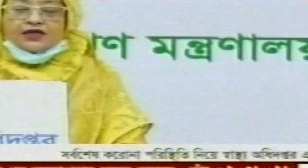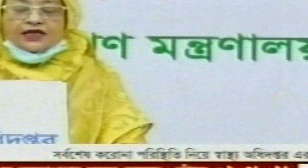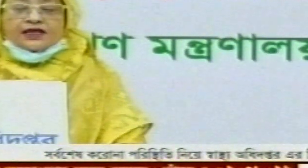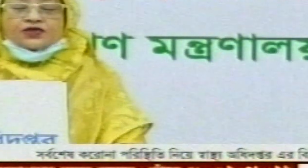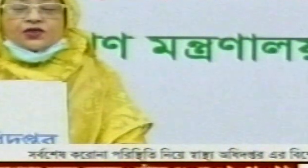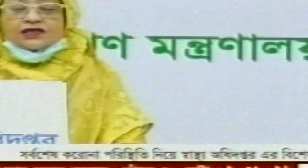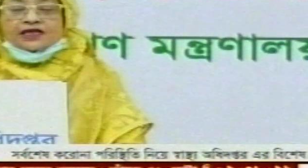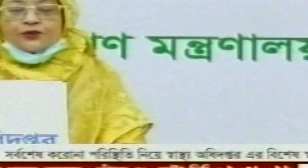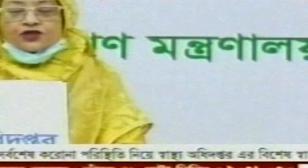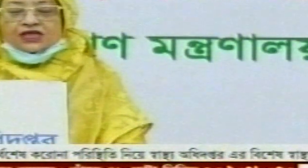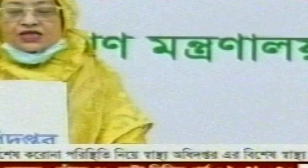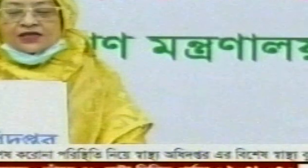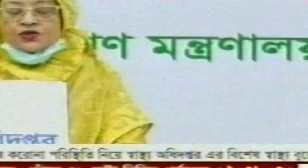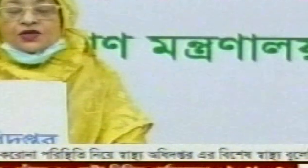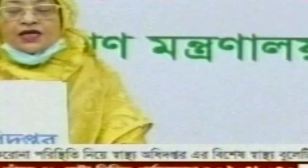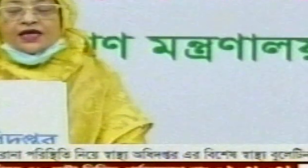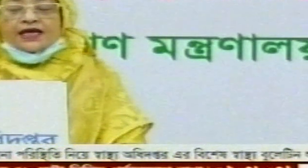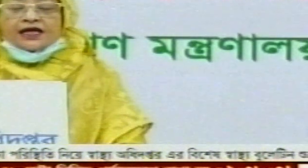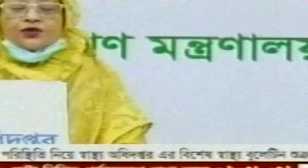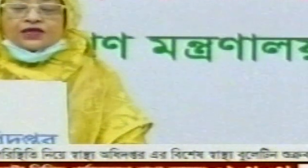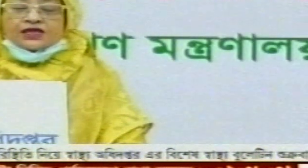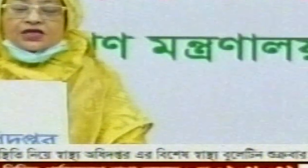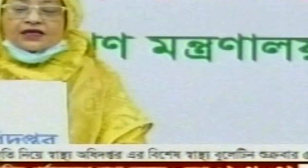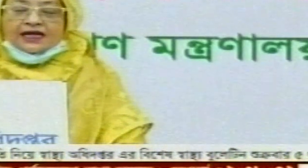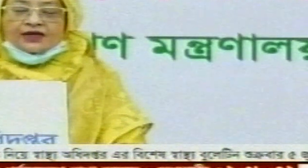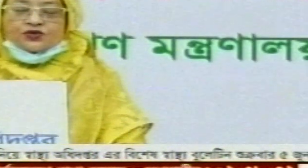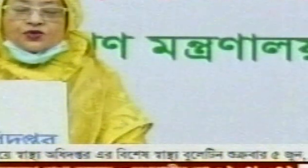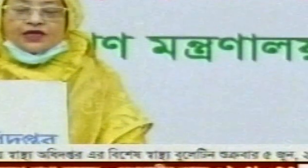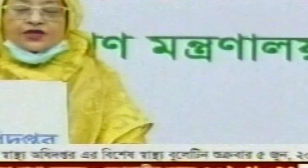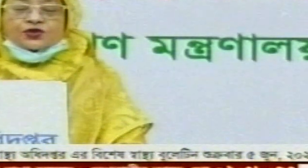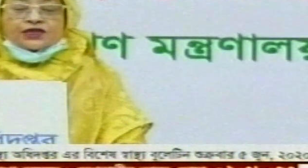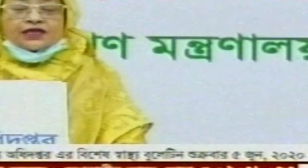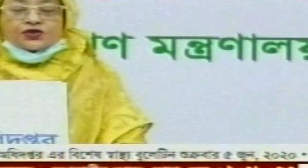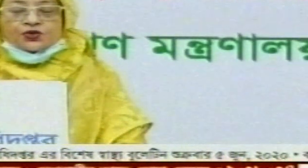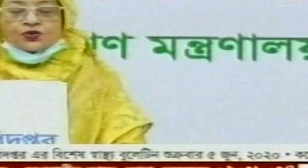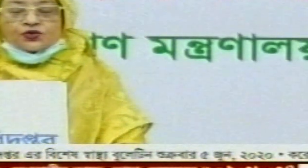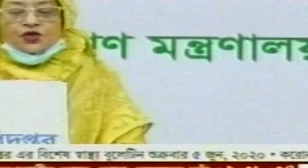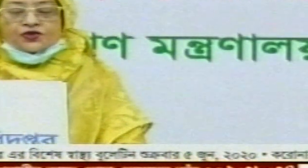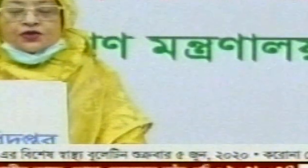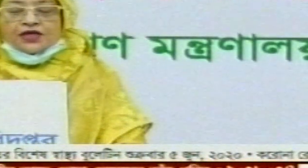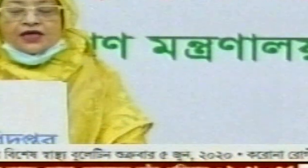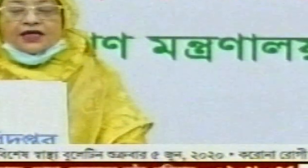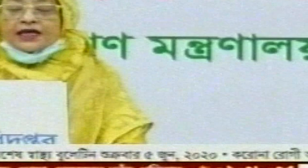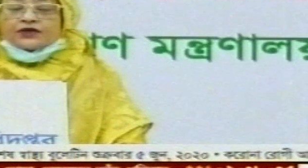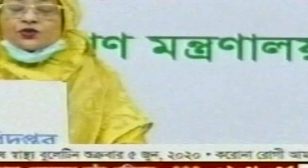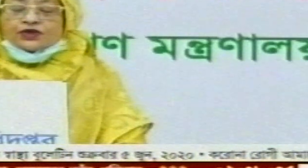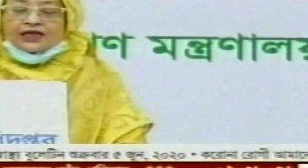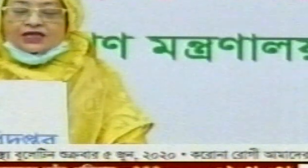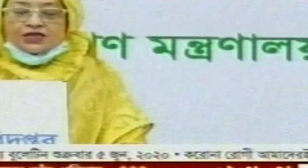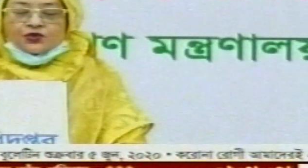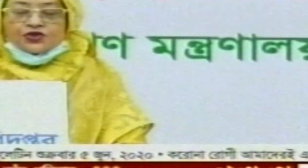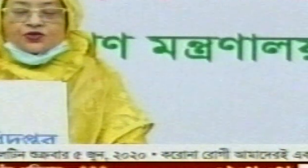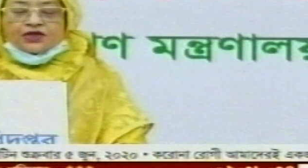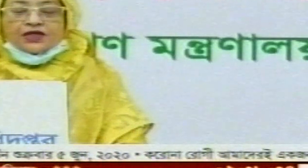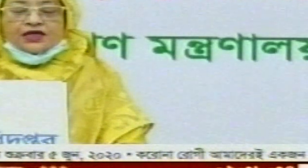31 থেকে 40 3 জন, 41 থেকে 50 7 জন, 51 থেকে 60 11 জন, 61 থেকে 70 6 জন,